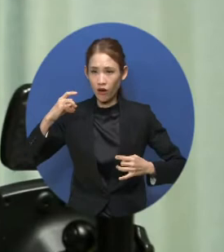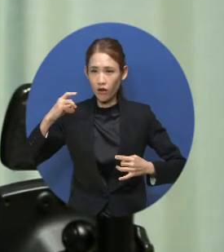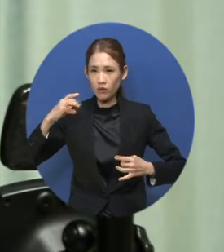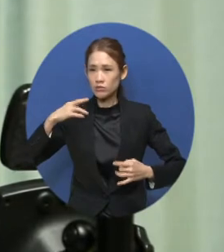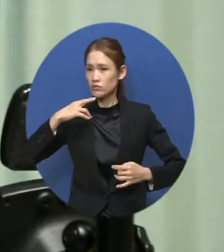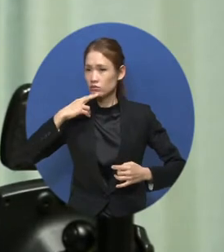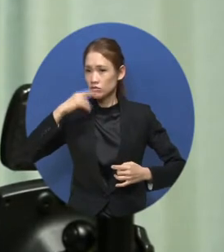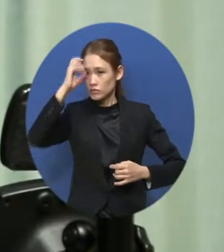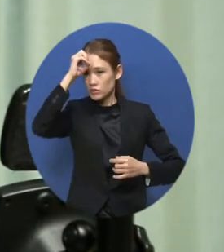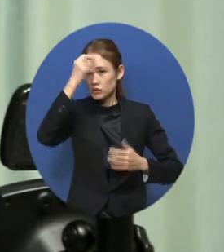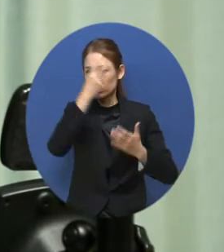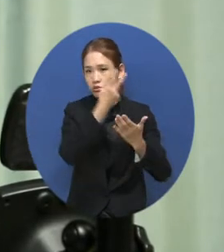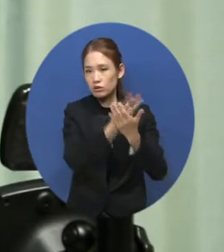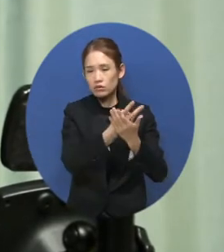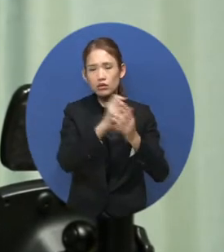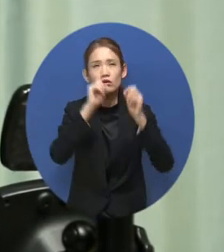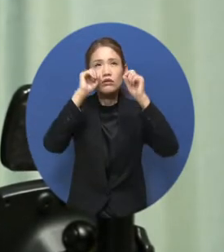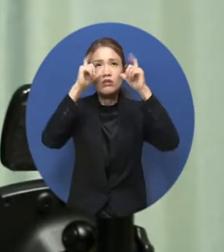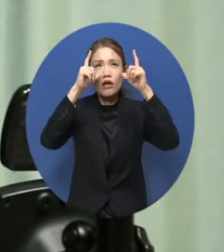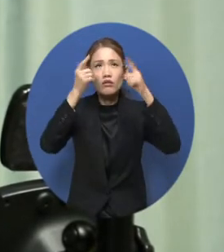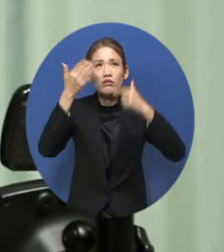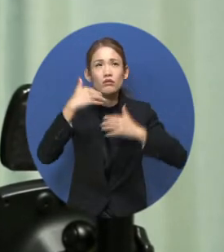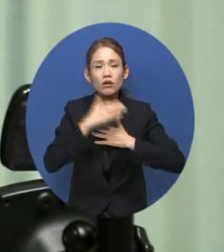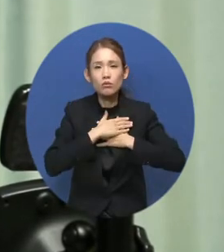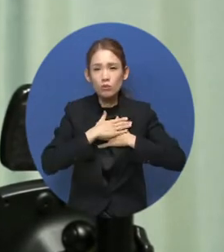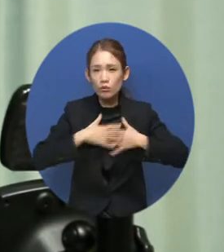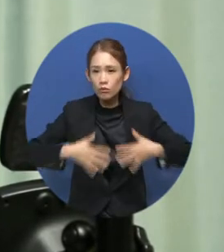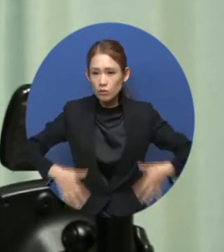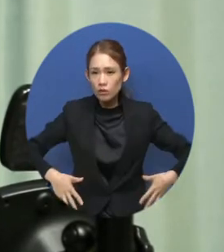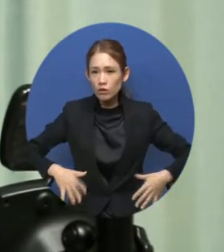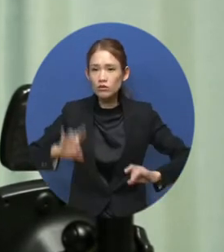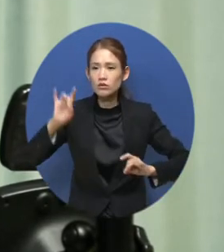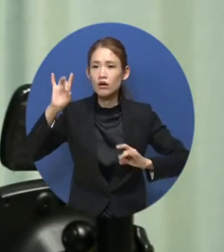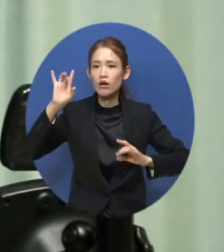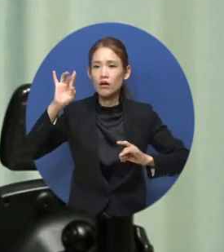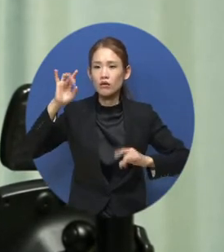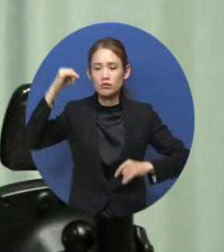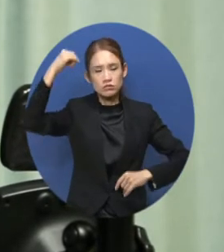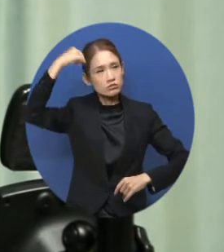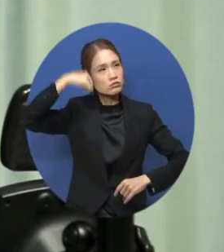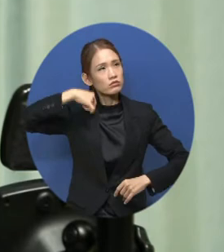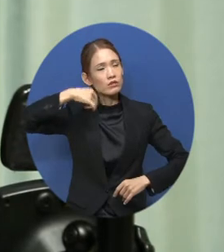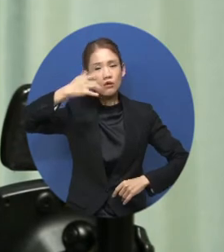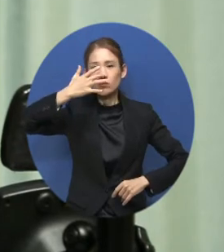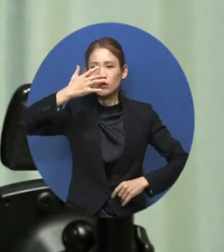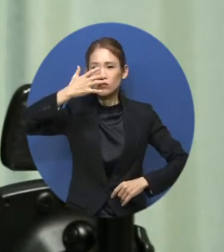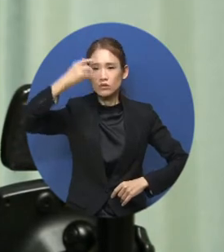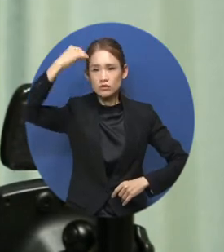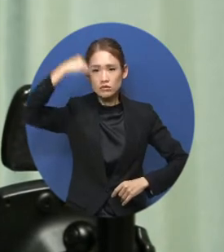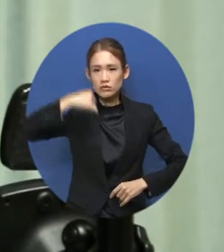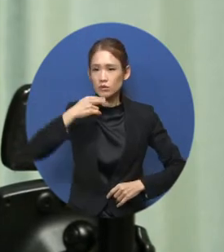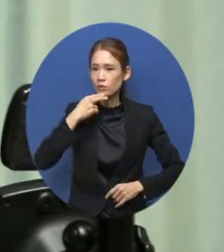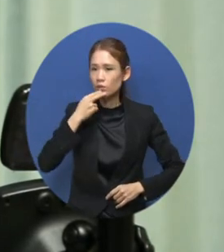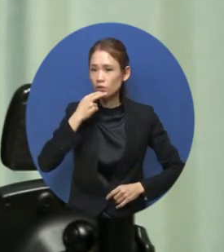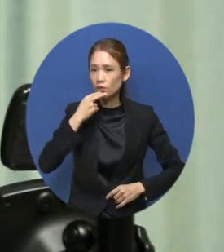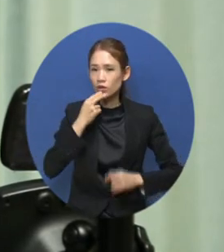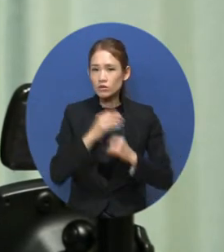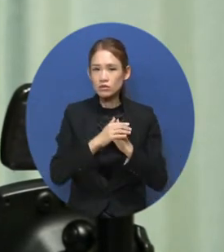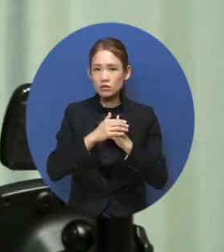기절했다가 깨어나오니까 감각이 없어가지고 뭐지? 왜 아무것도 느낄 수가 없고 또 아무도 이렇게 움직일 수가 없는